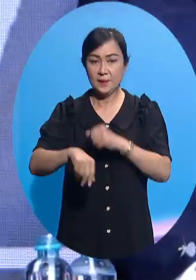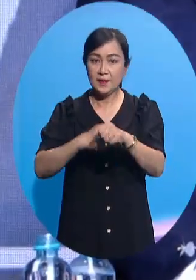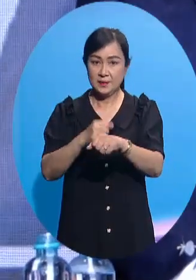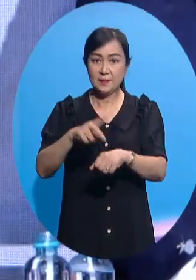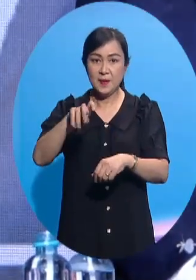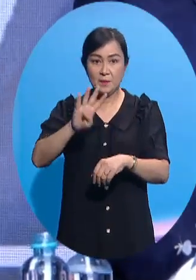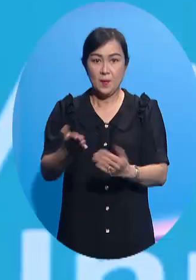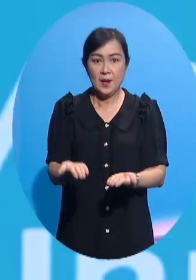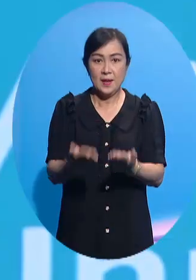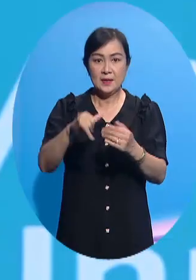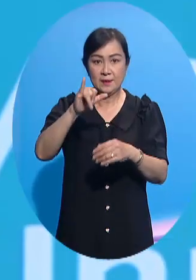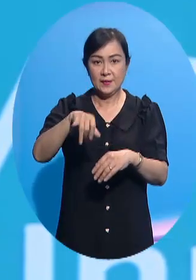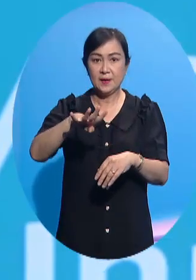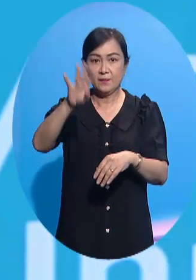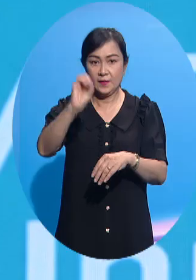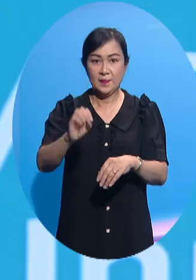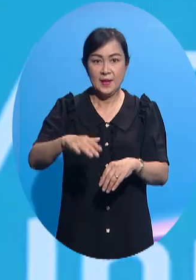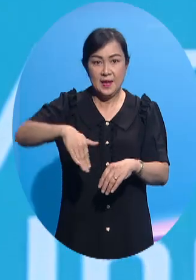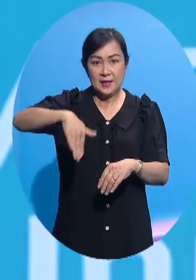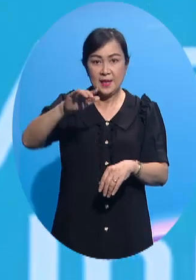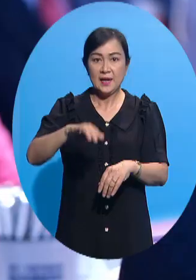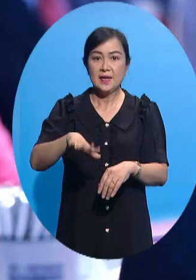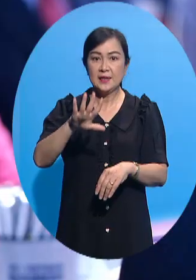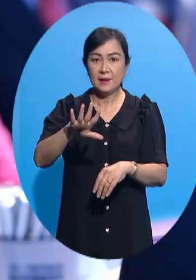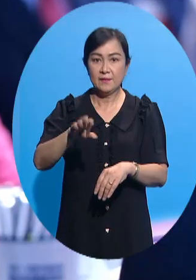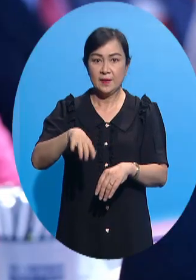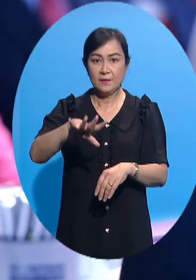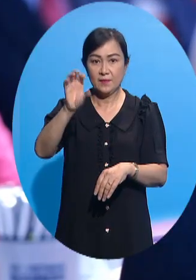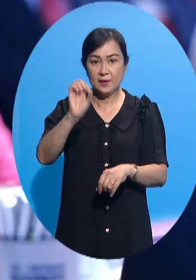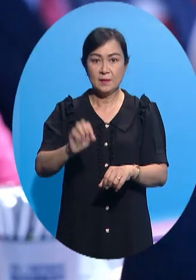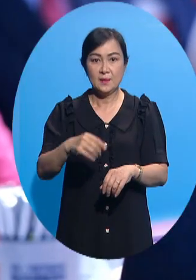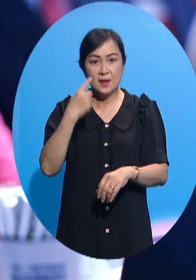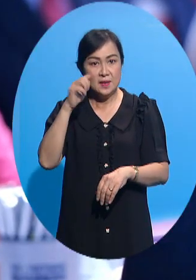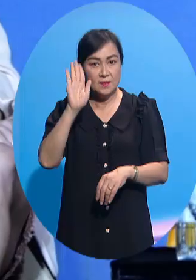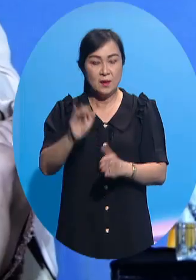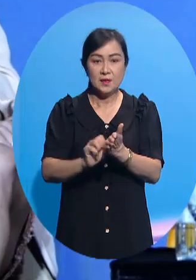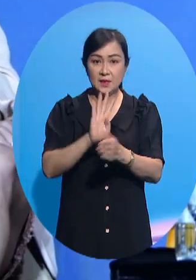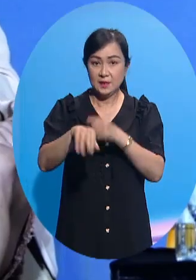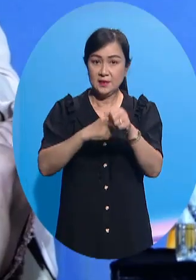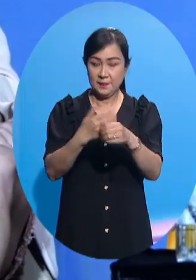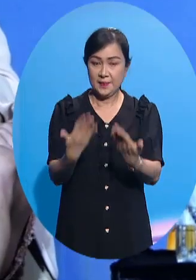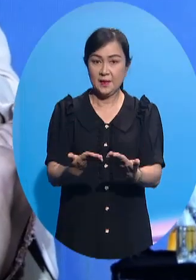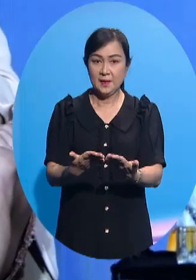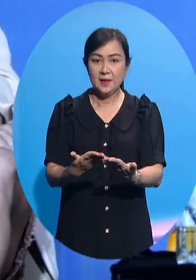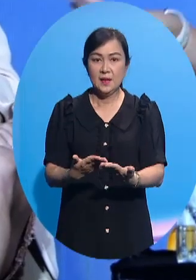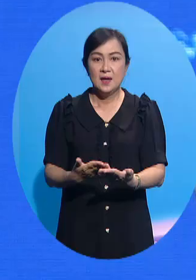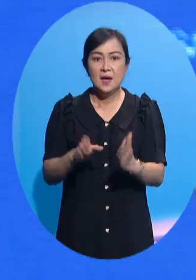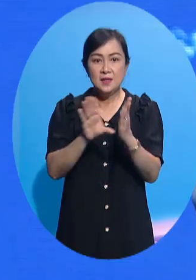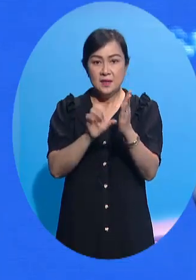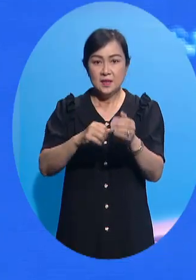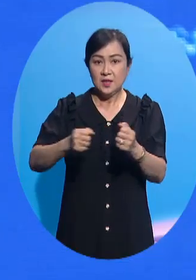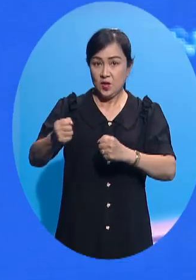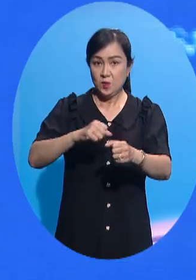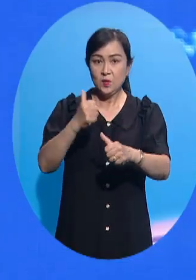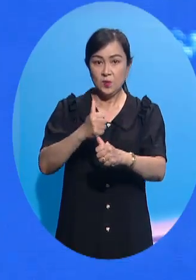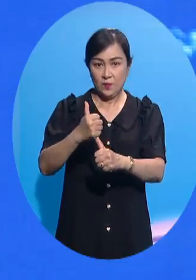năm 2024 lên 6,5%, tăng cao hơn mức 5,5% được dự báo hồi tháng 4 năm nay. Sự linh hoạt